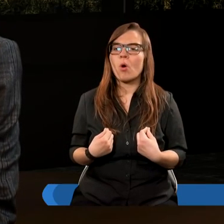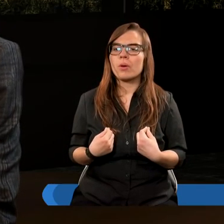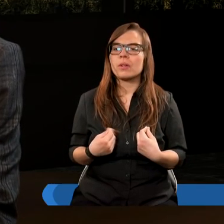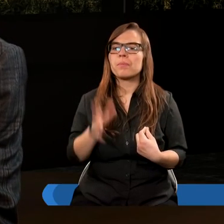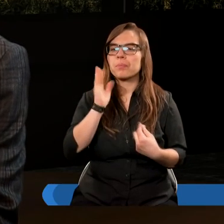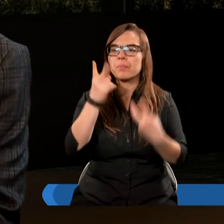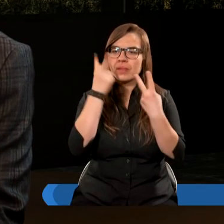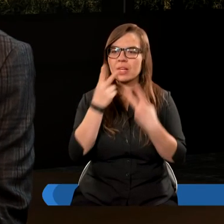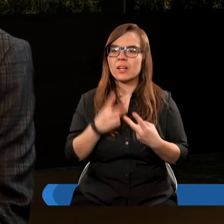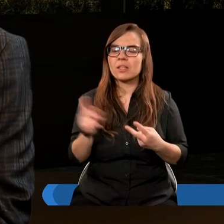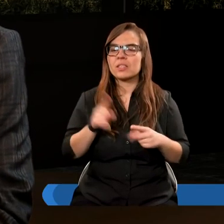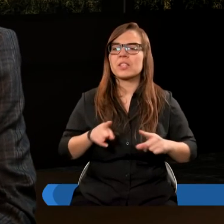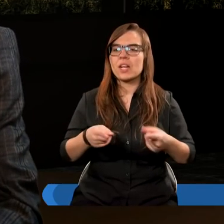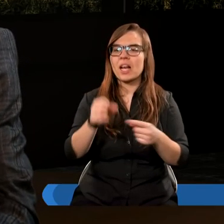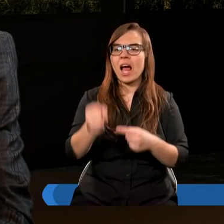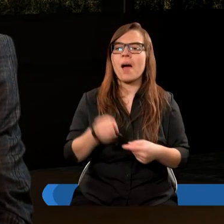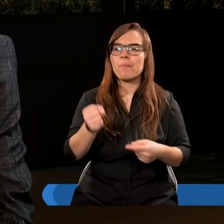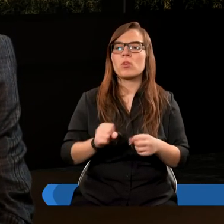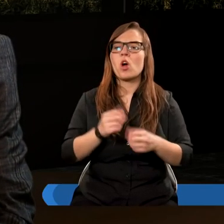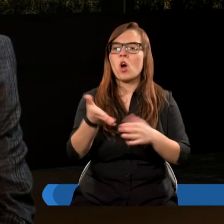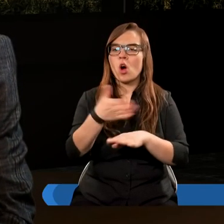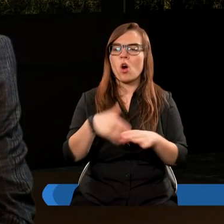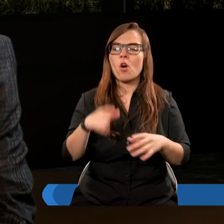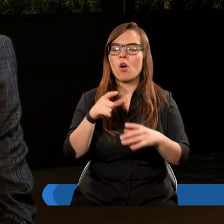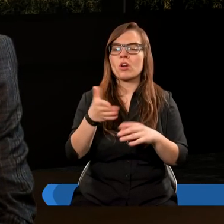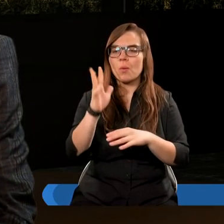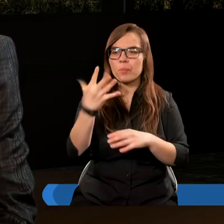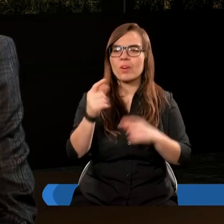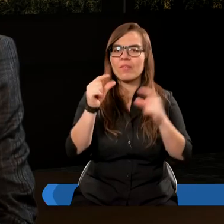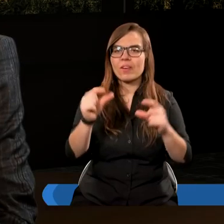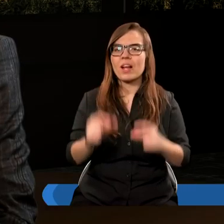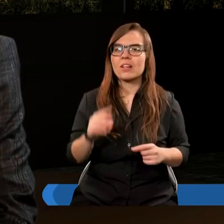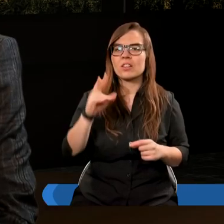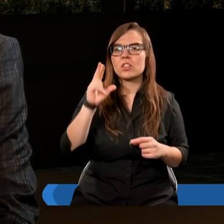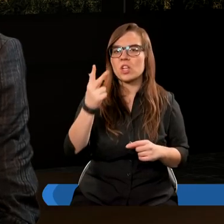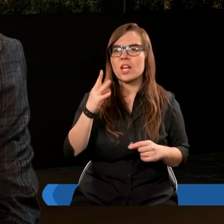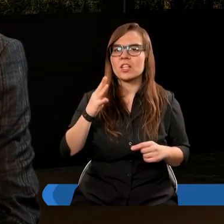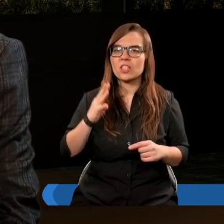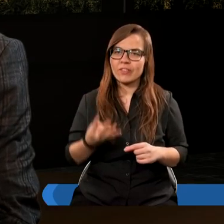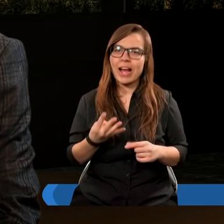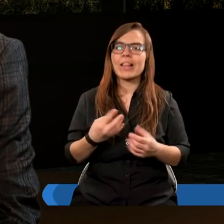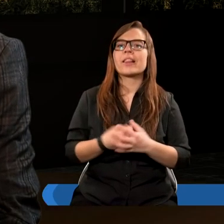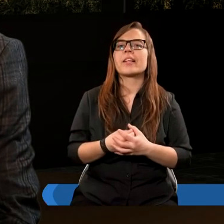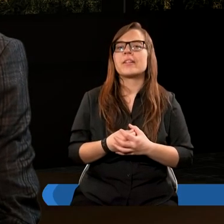Będę czytał z dziejów apostolskich, rozdział 5, wersety 3 i 4.